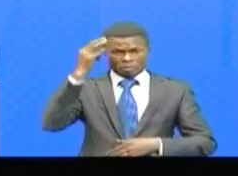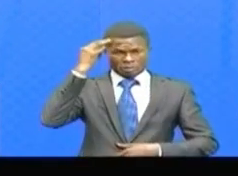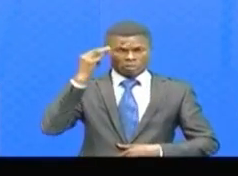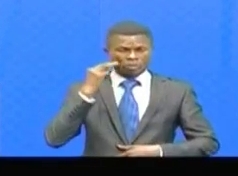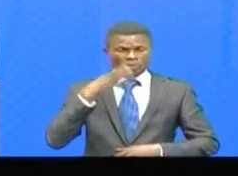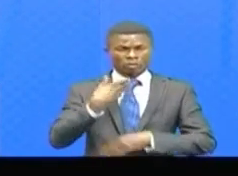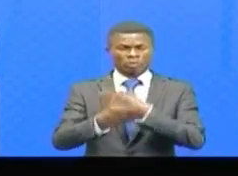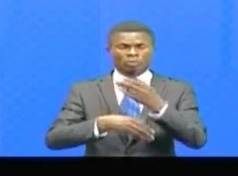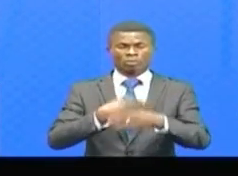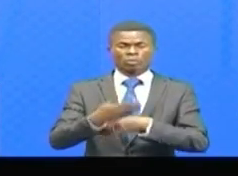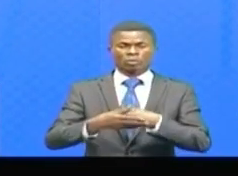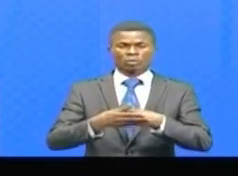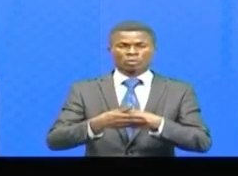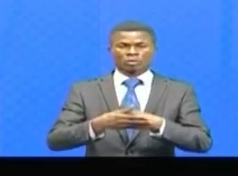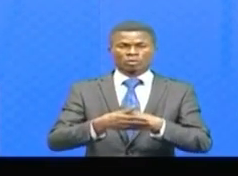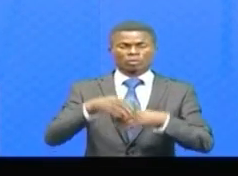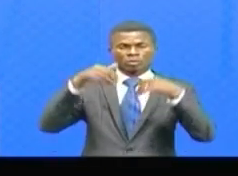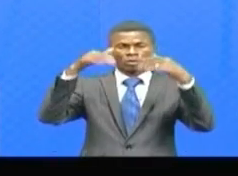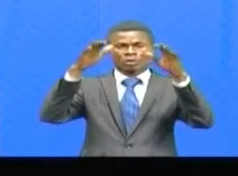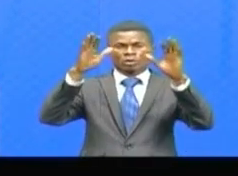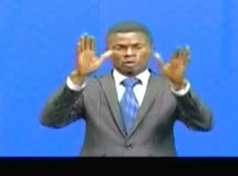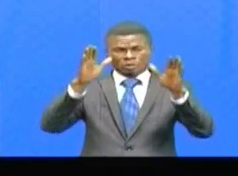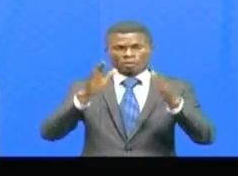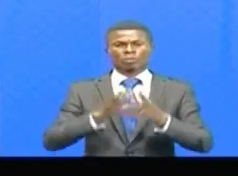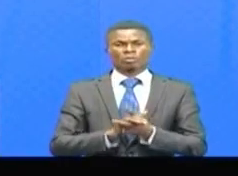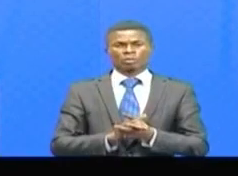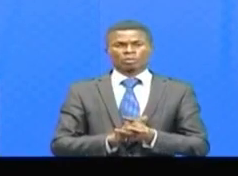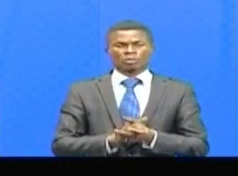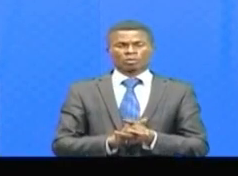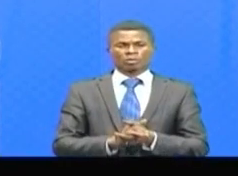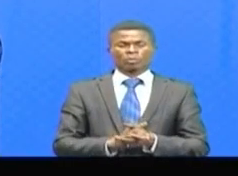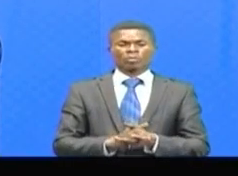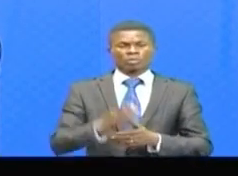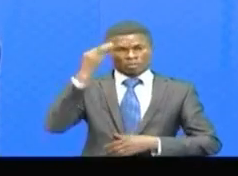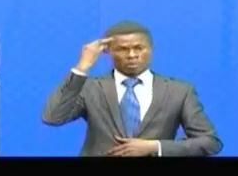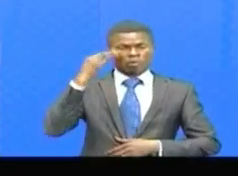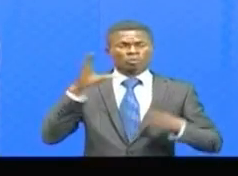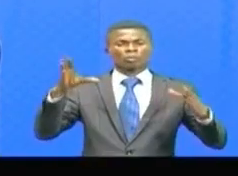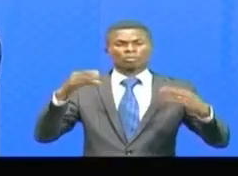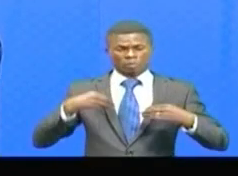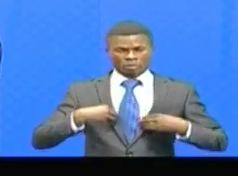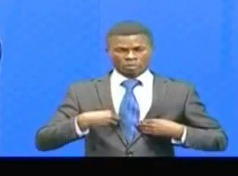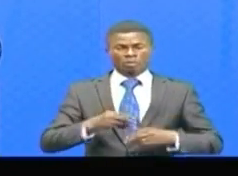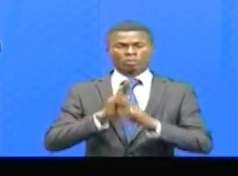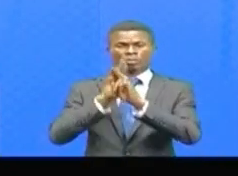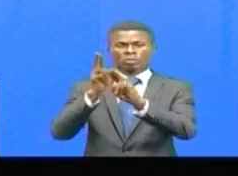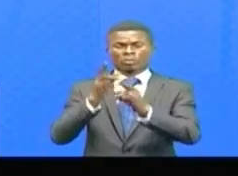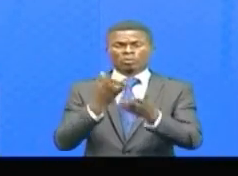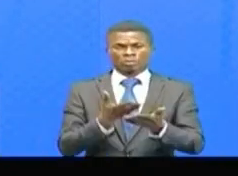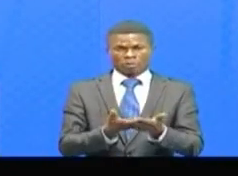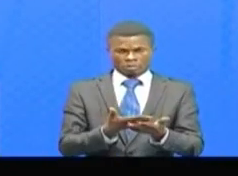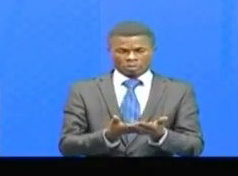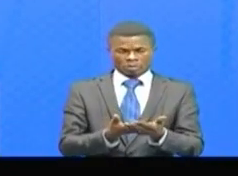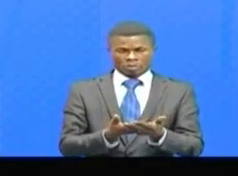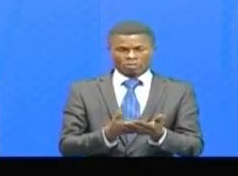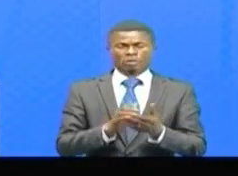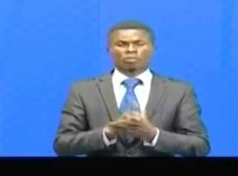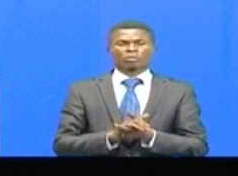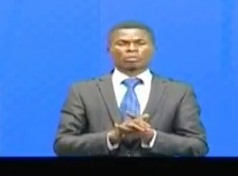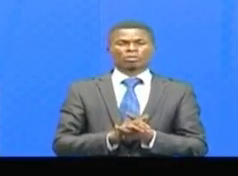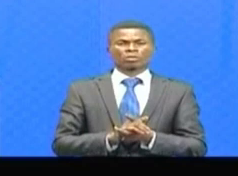des Affaires étrangères. Le Conseil a pris acte de cette note de présentation.